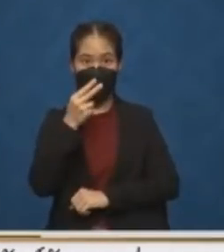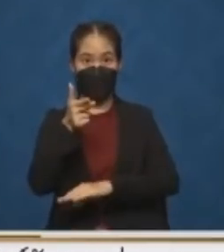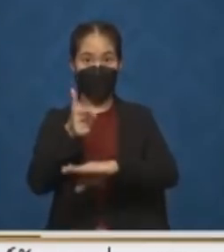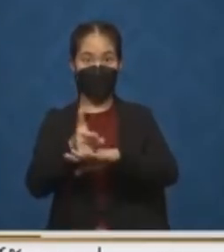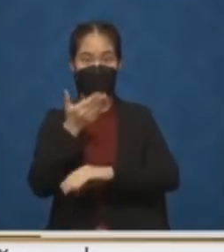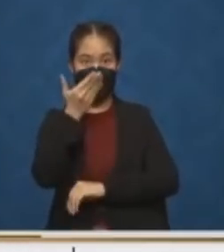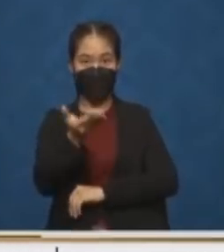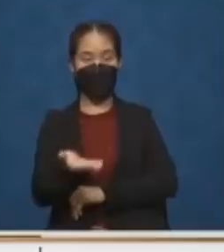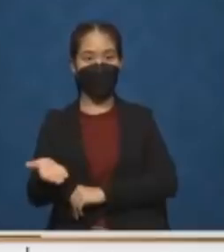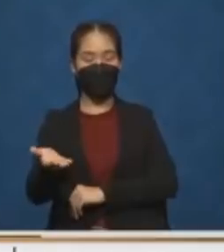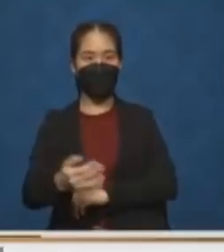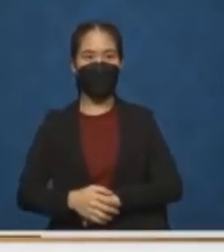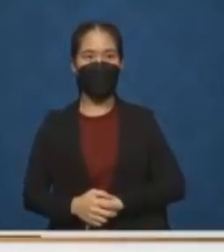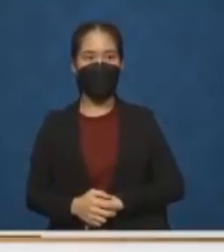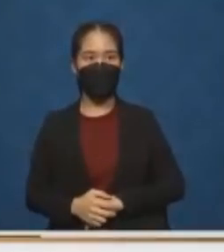ครับ